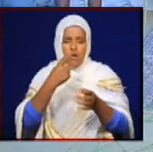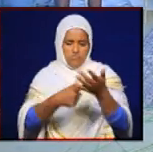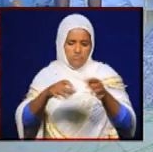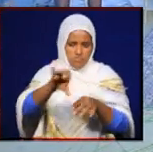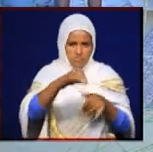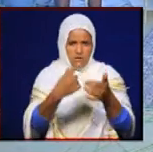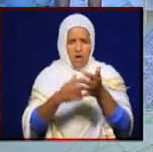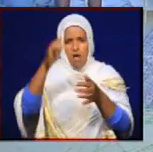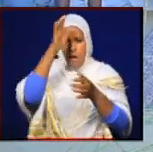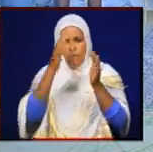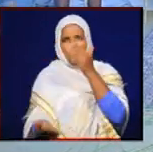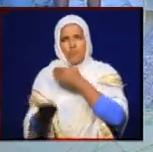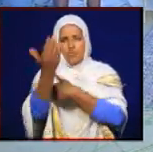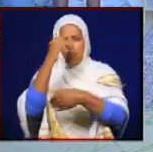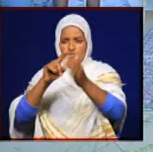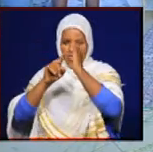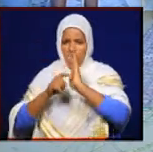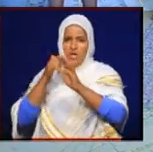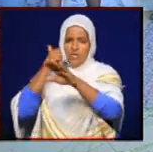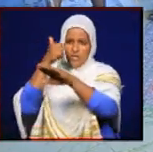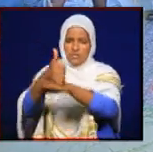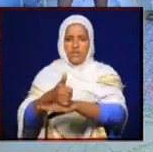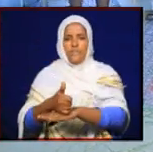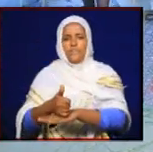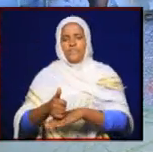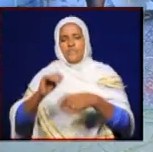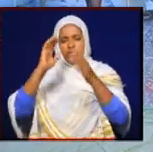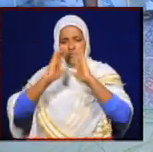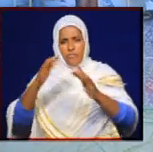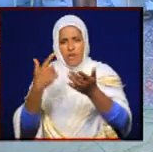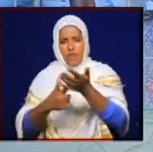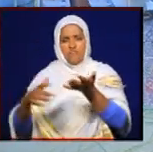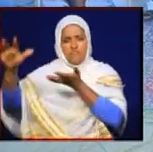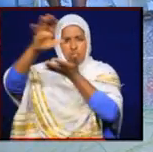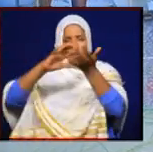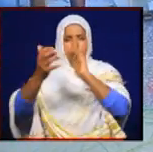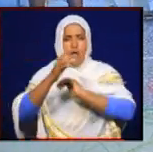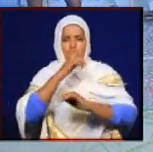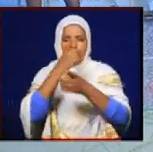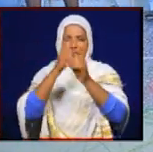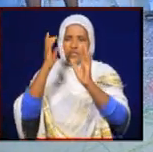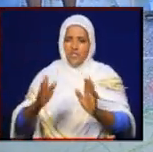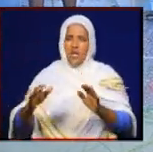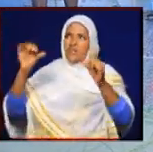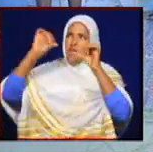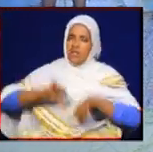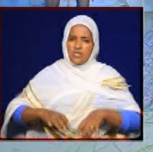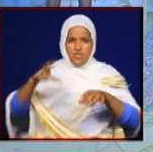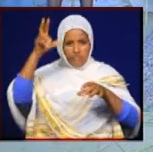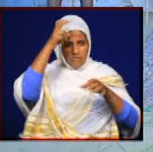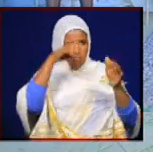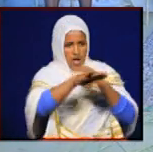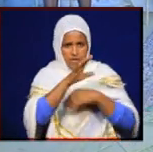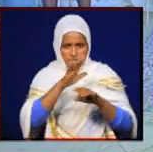በምስር አይታፈሳ አባት በጥፋቱ ይጠየቃል ይከሰሳ። ሰማይ ያለ መዓድ የጉድጓድ አይሆን ፈጣሪ ያለ ክህደት